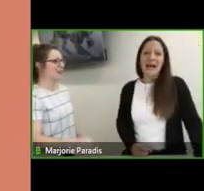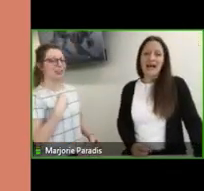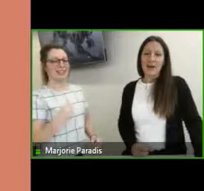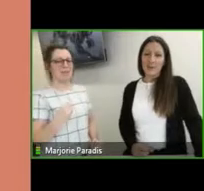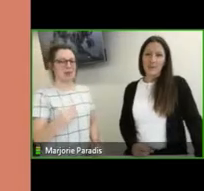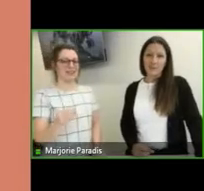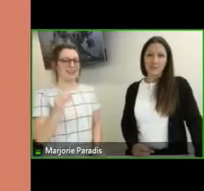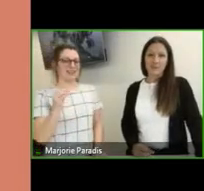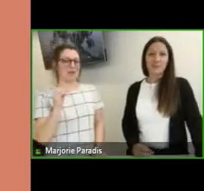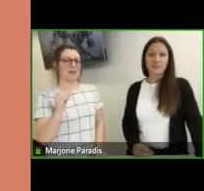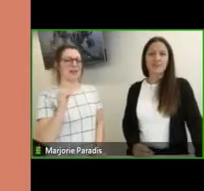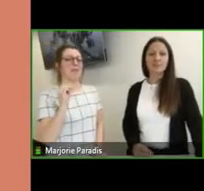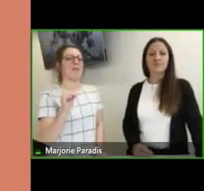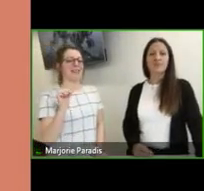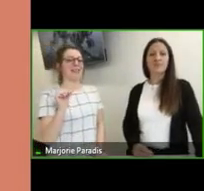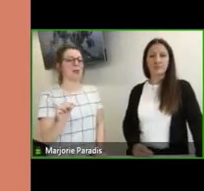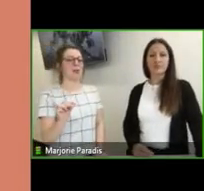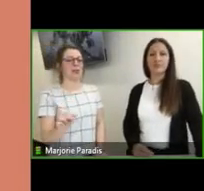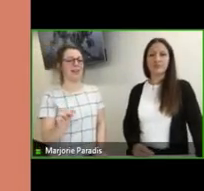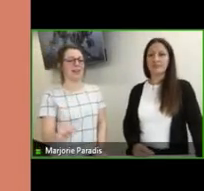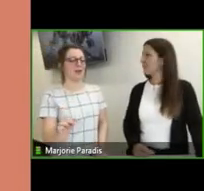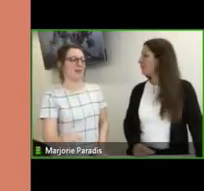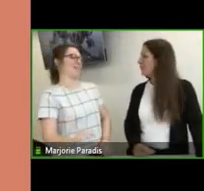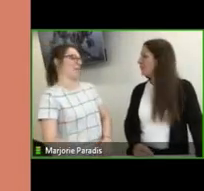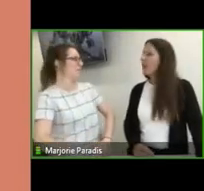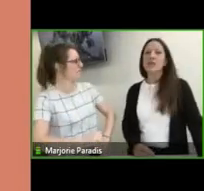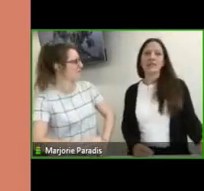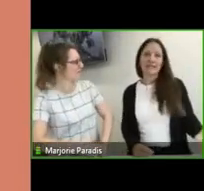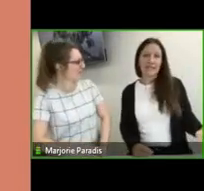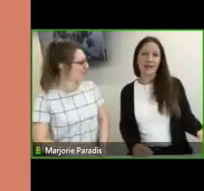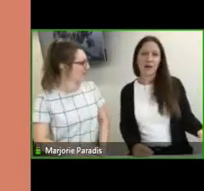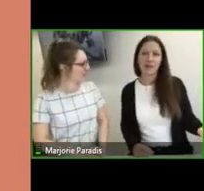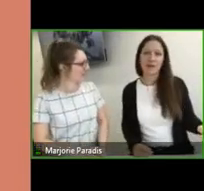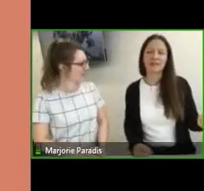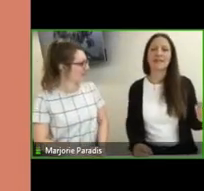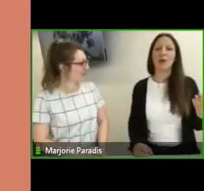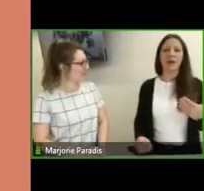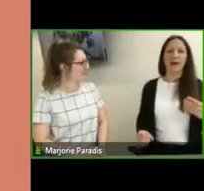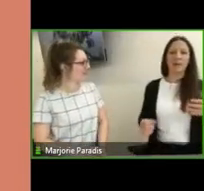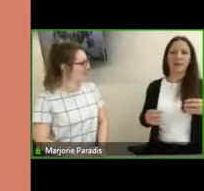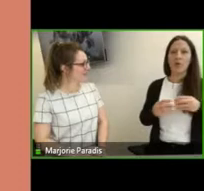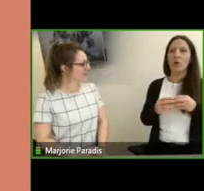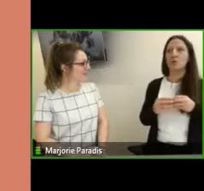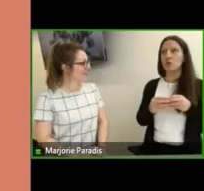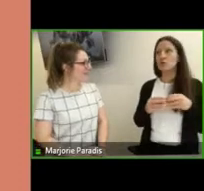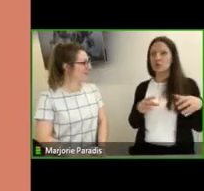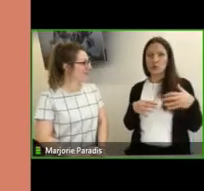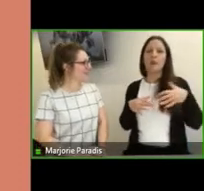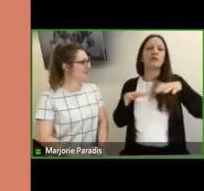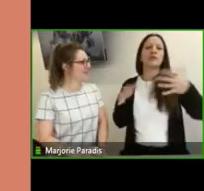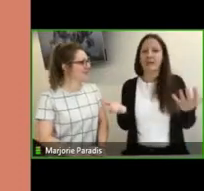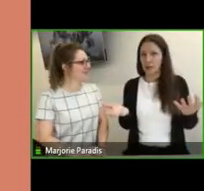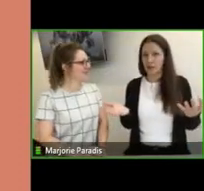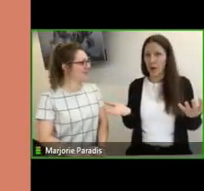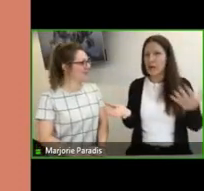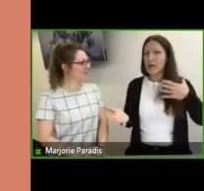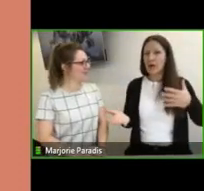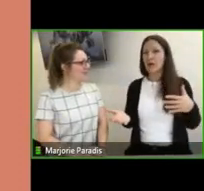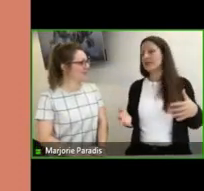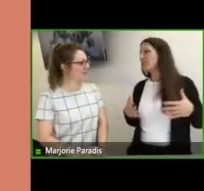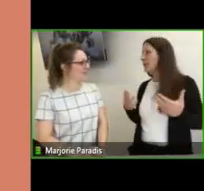à donner de l'importance au fait de varier nos sources d'informations. Il y a certains algorithmes, en fait, qui sont programmés pour nous en pousser